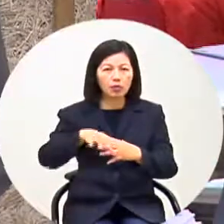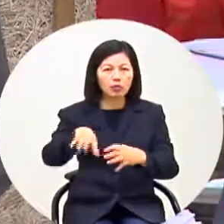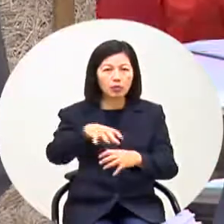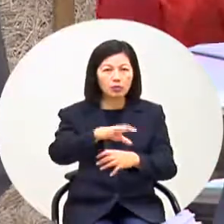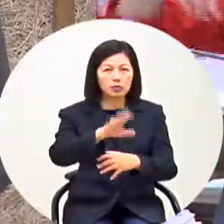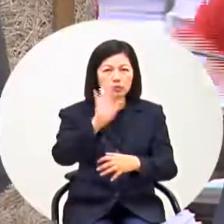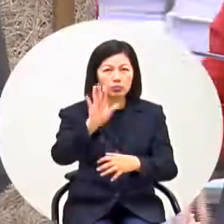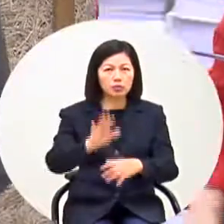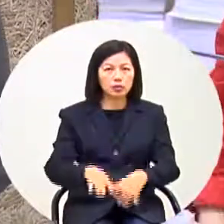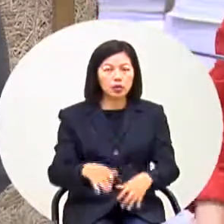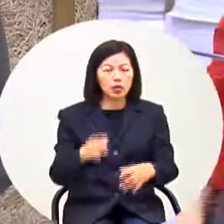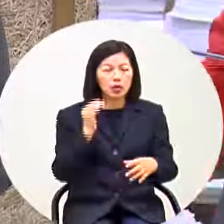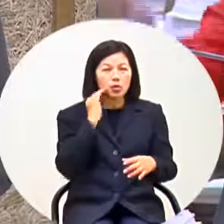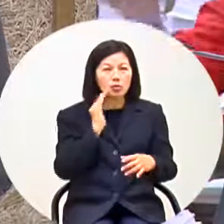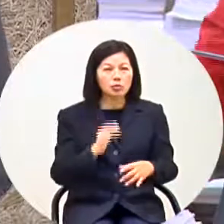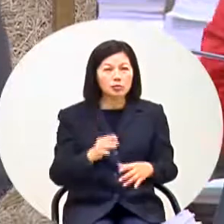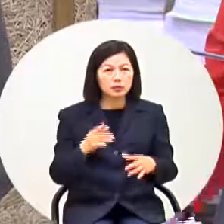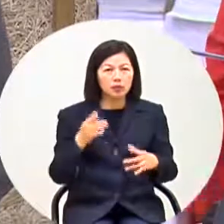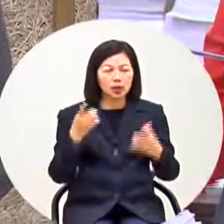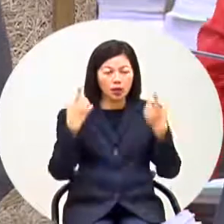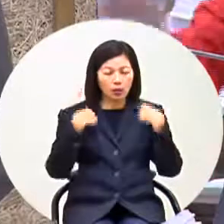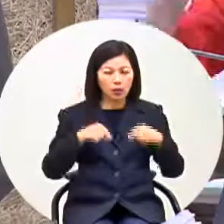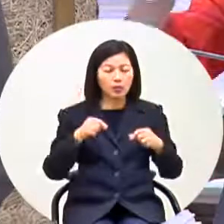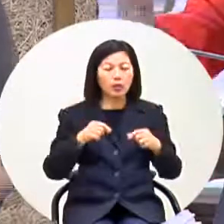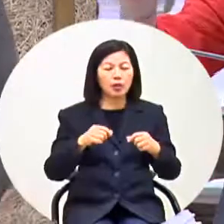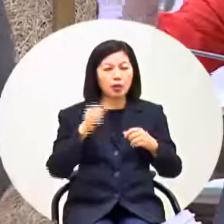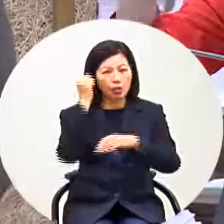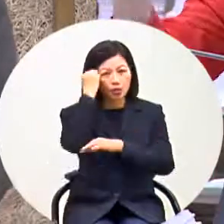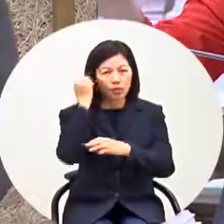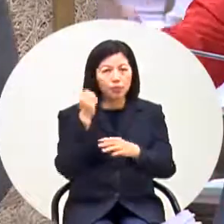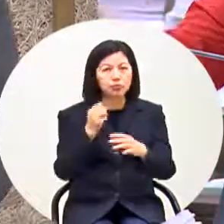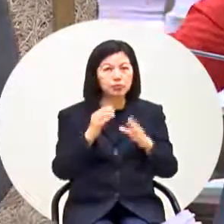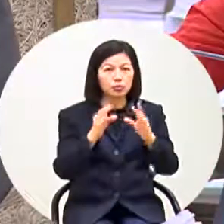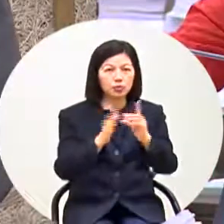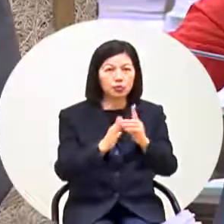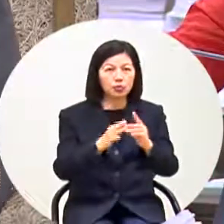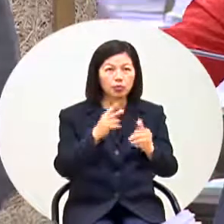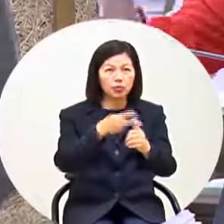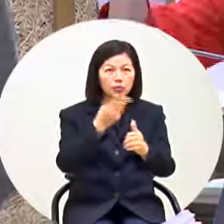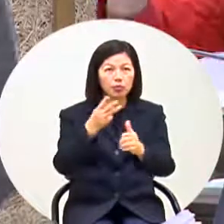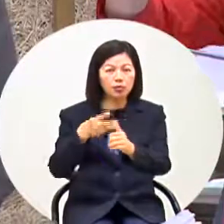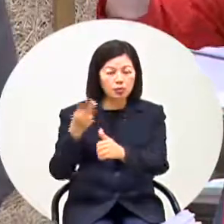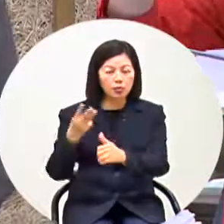原住户的二代、三代。因为我们的以住代户 本席看那个对象几乎原住户都